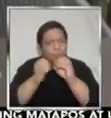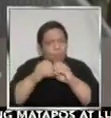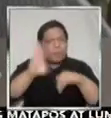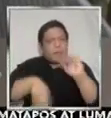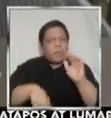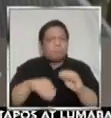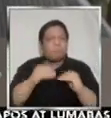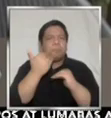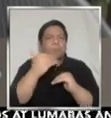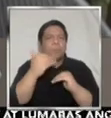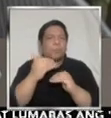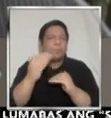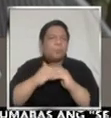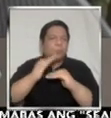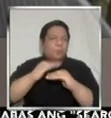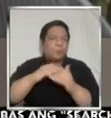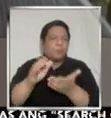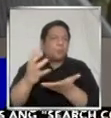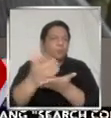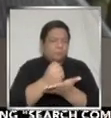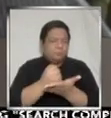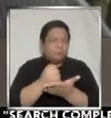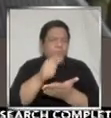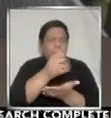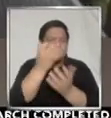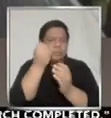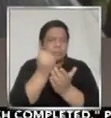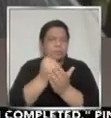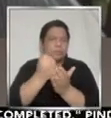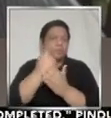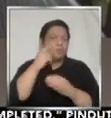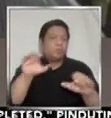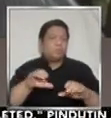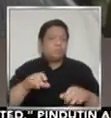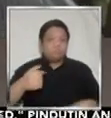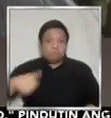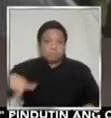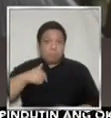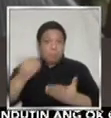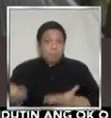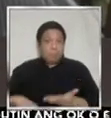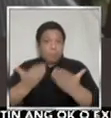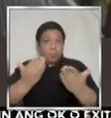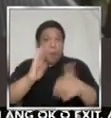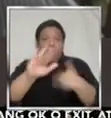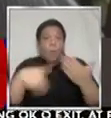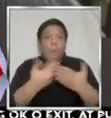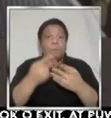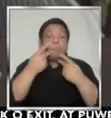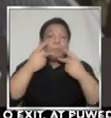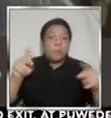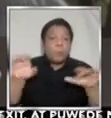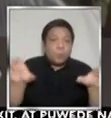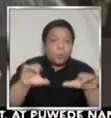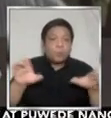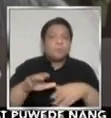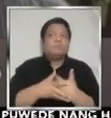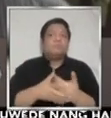ito. Ang aming proposal is that lahat ng mga public works, Department of Public